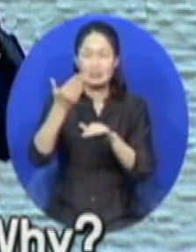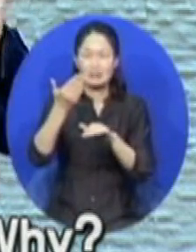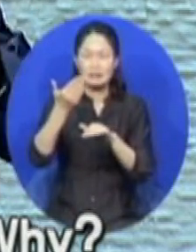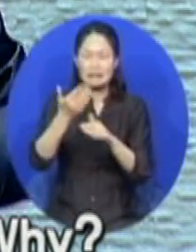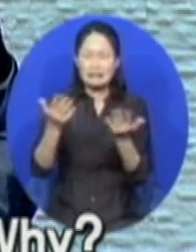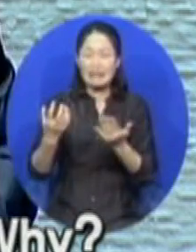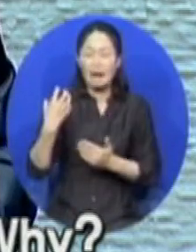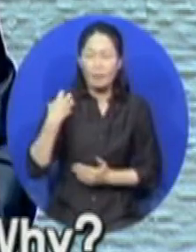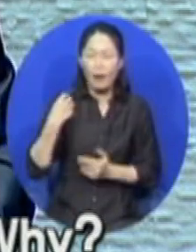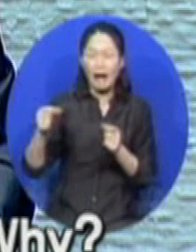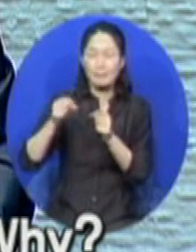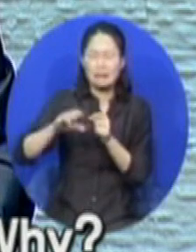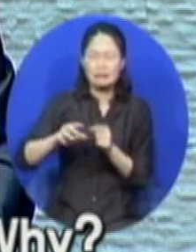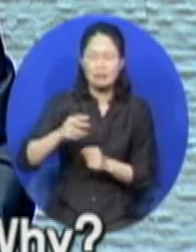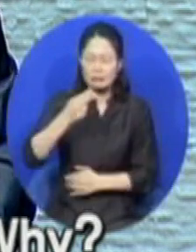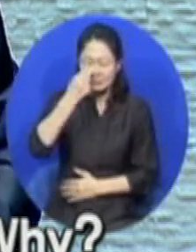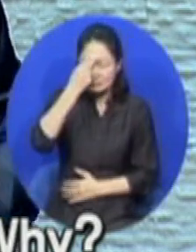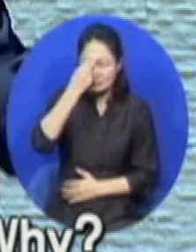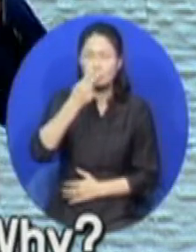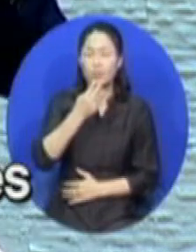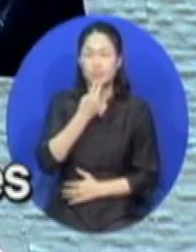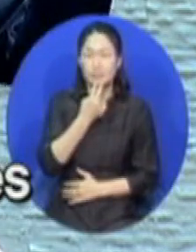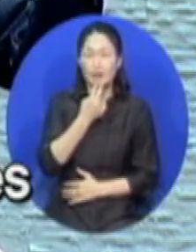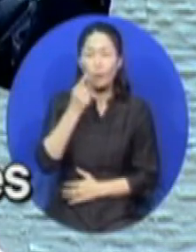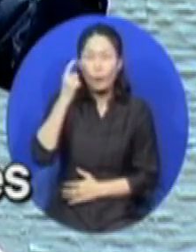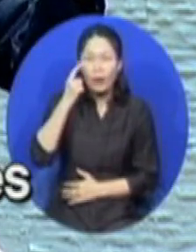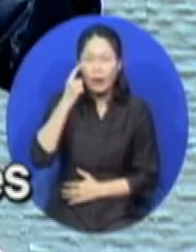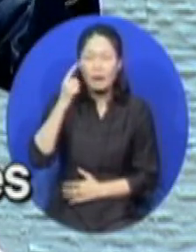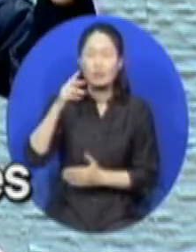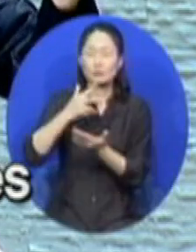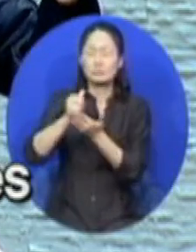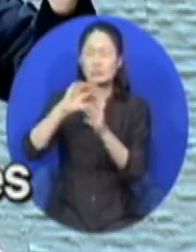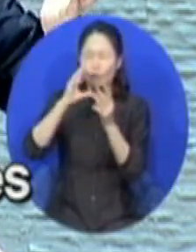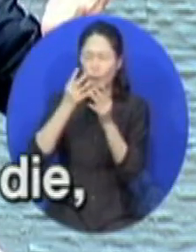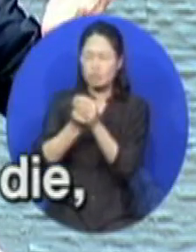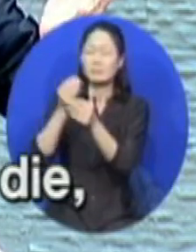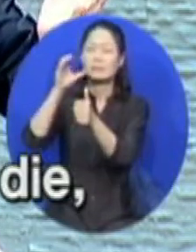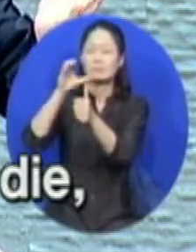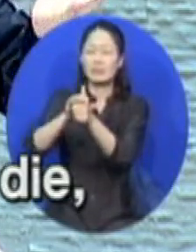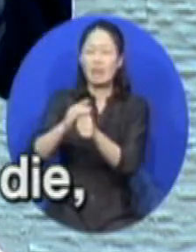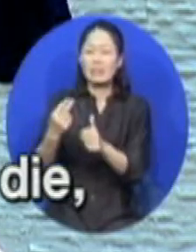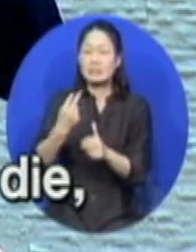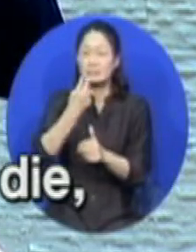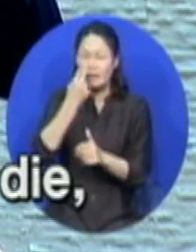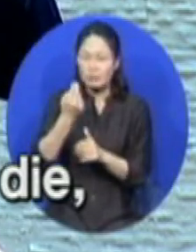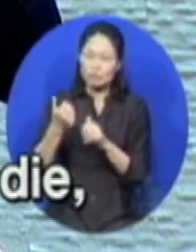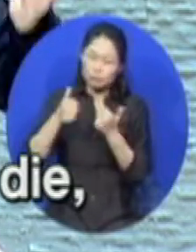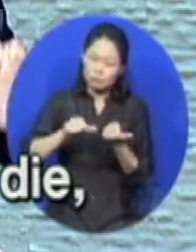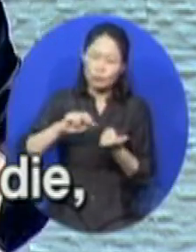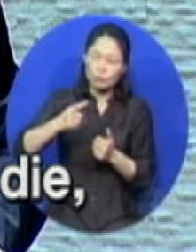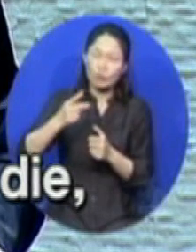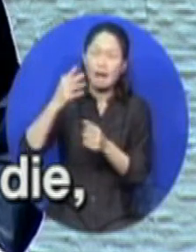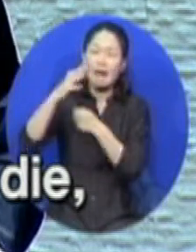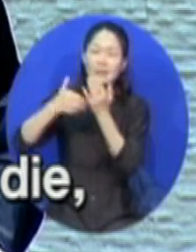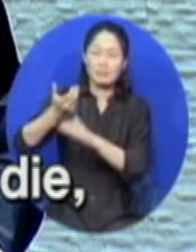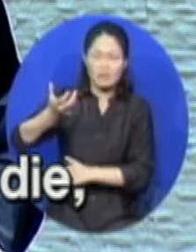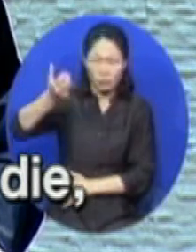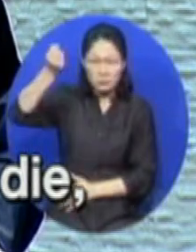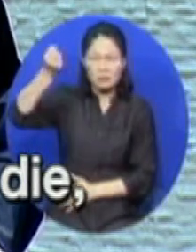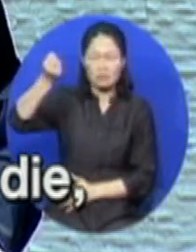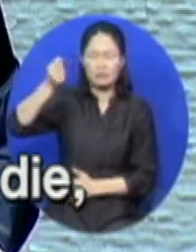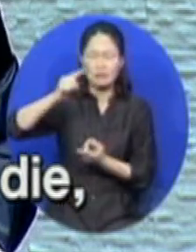근심이 없었어요 왜 주님께 다 않았겠습니까 살고 죽는 것도 하나님의 속 아닌 걸 너무 잘 알았기